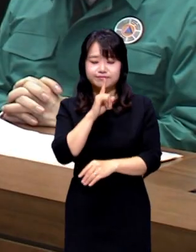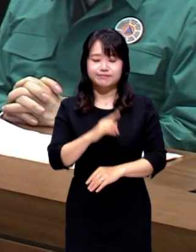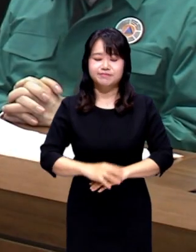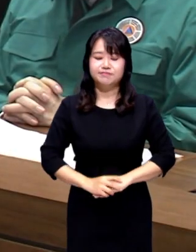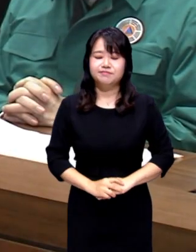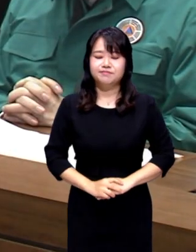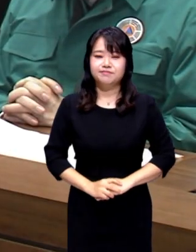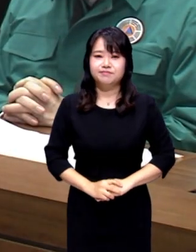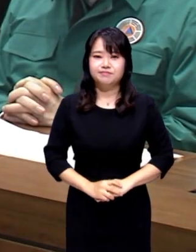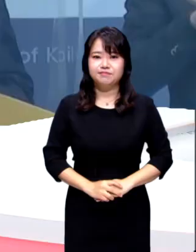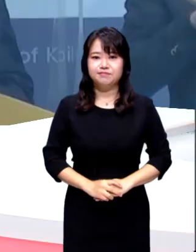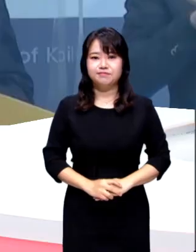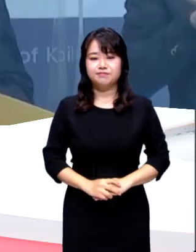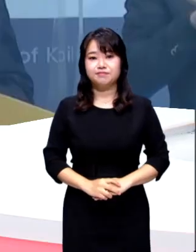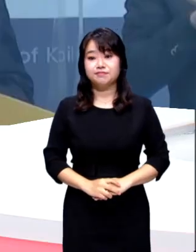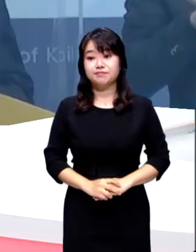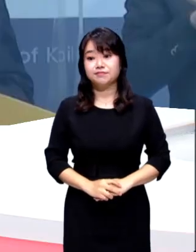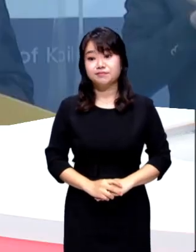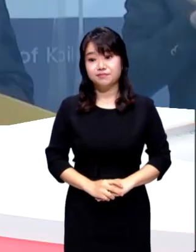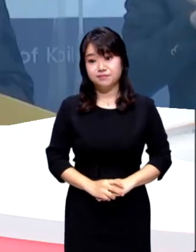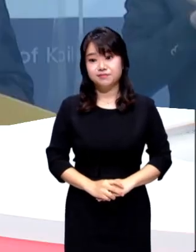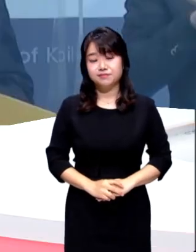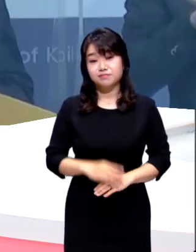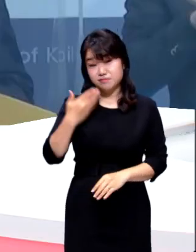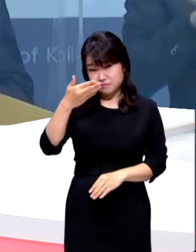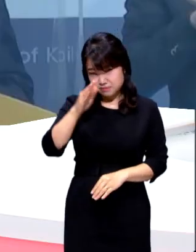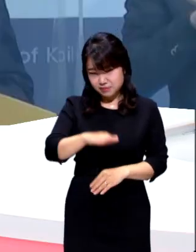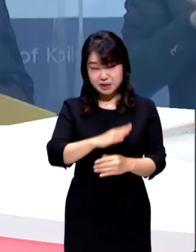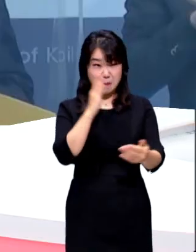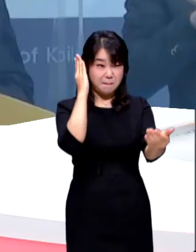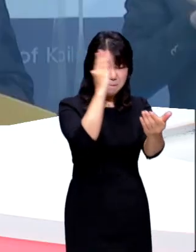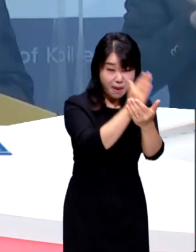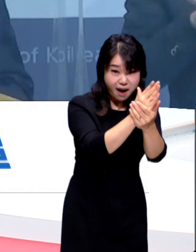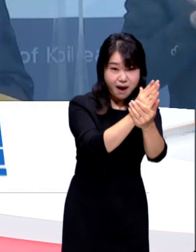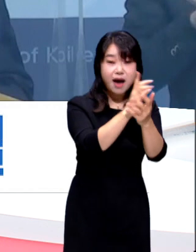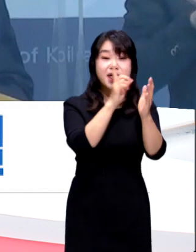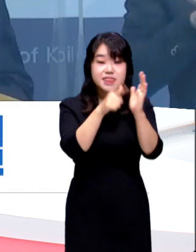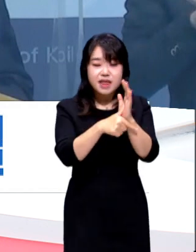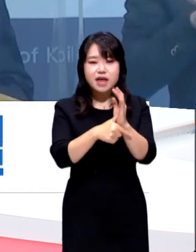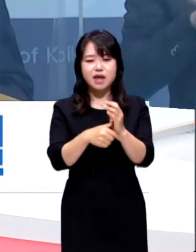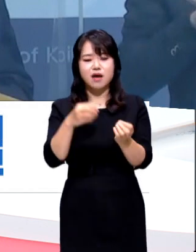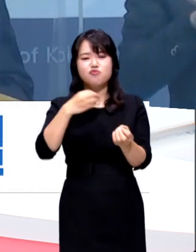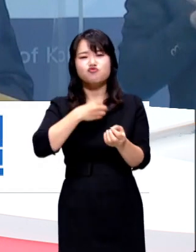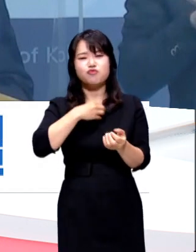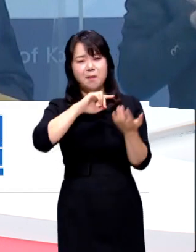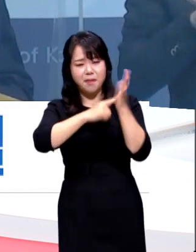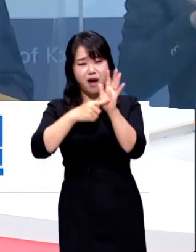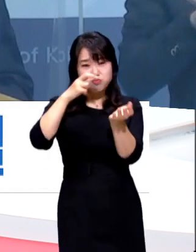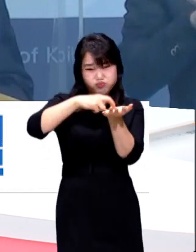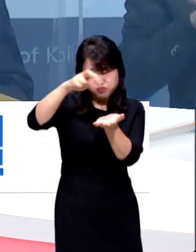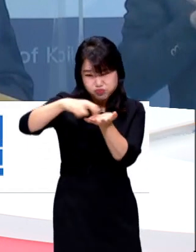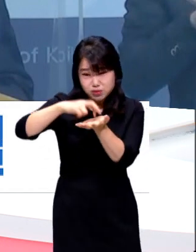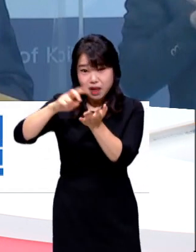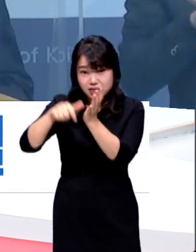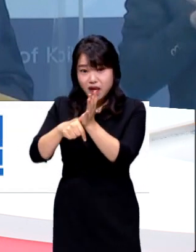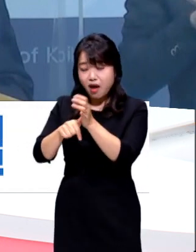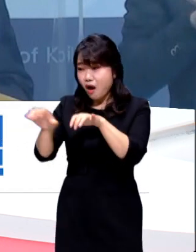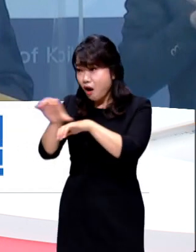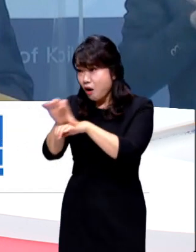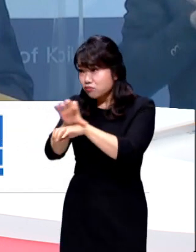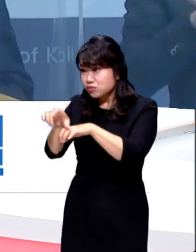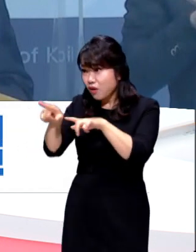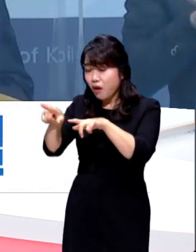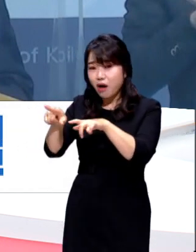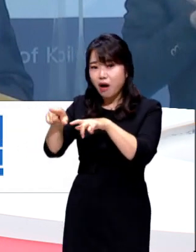뉴스 강혜진입니다. 네, 그런데 참사 당일 이 재난 문자를 발송하는 재난 관리 정보 시스템이